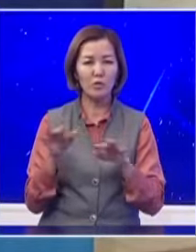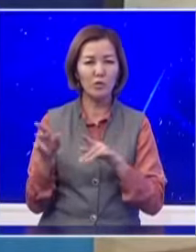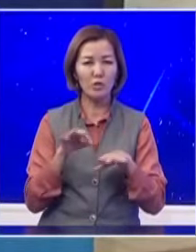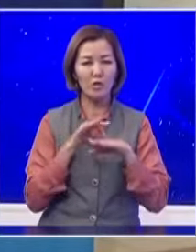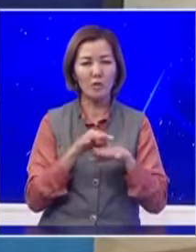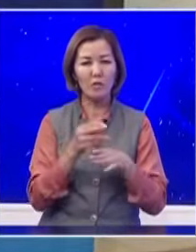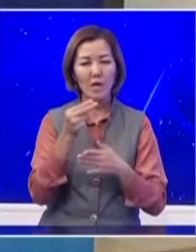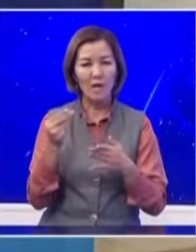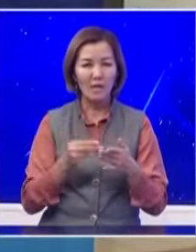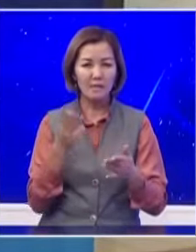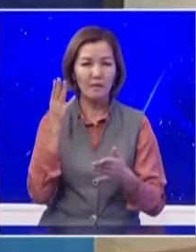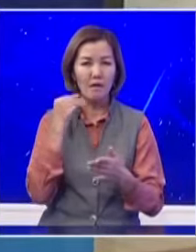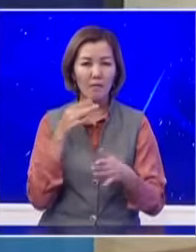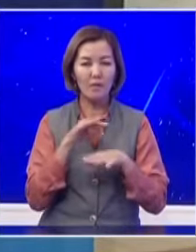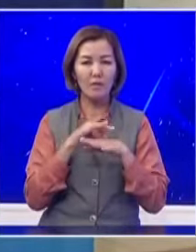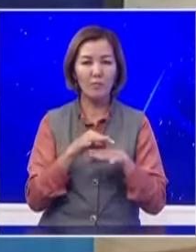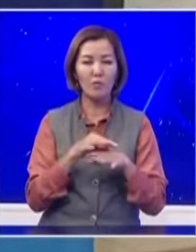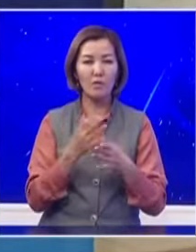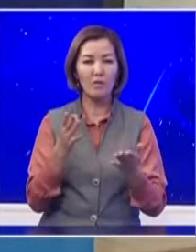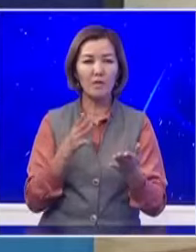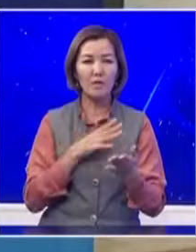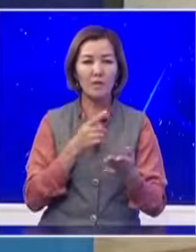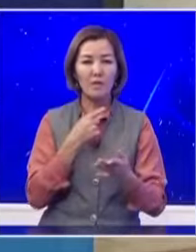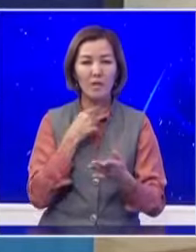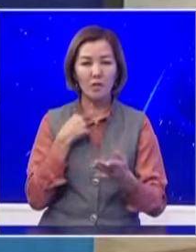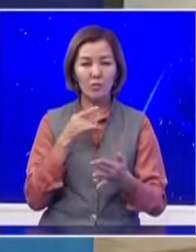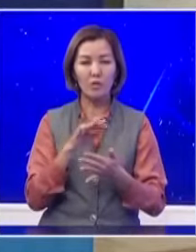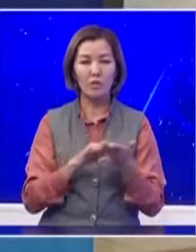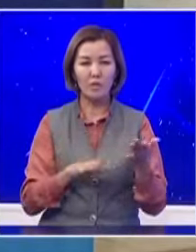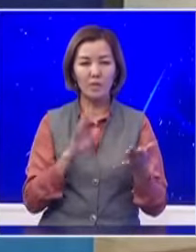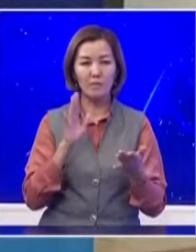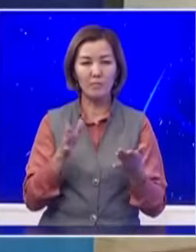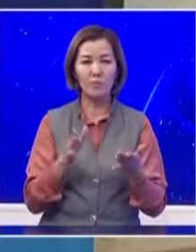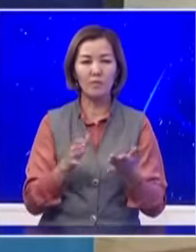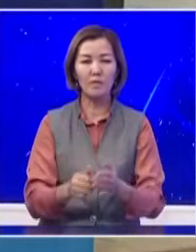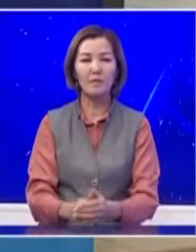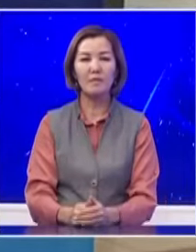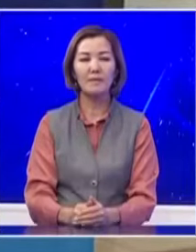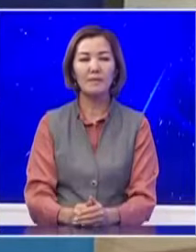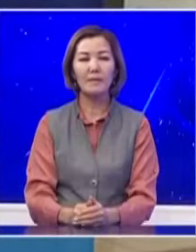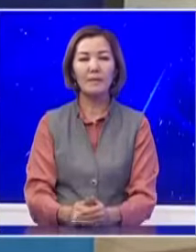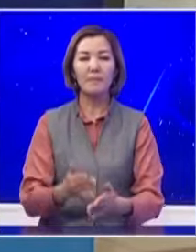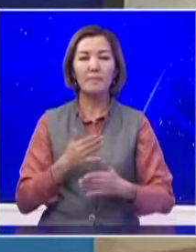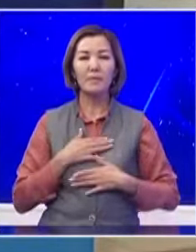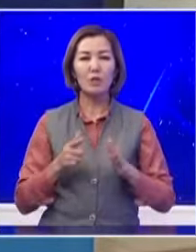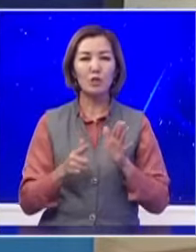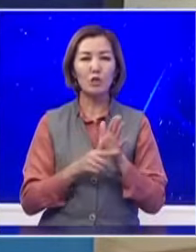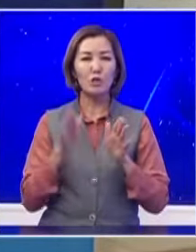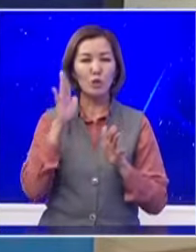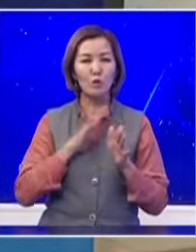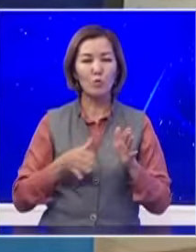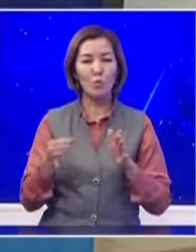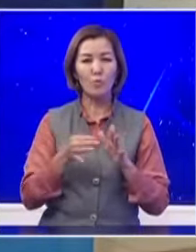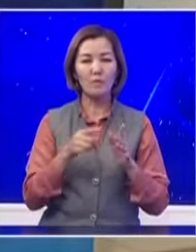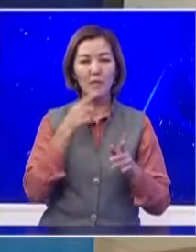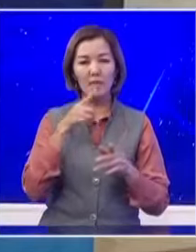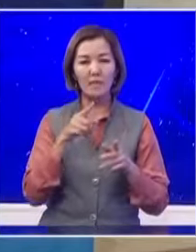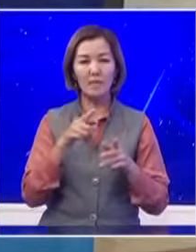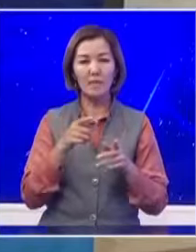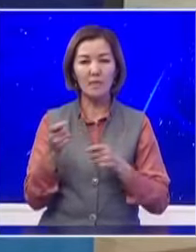болды, Алматыда болды. Соның жалғасы ретінде осы Талдықорғанда да болып жатыр. Міне біздің Жетісу облыстық тілдер